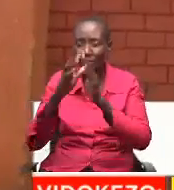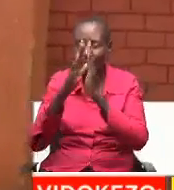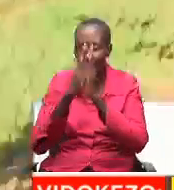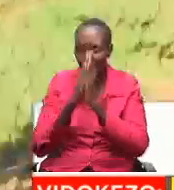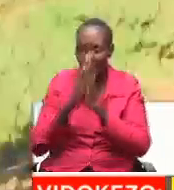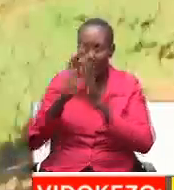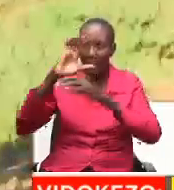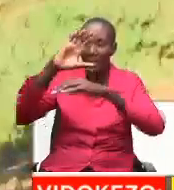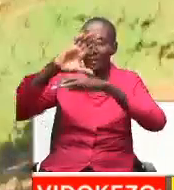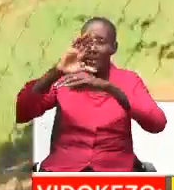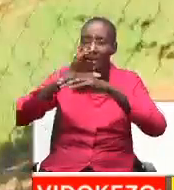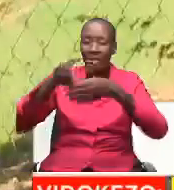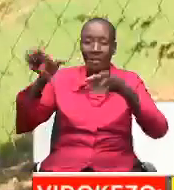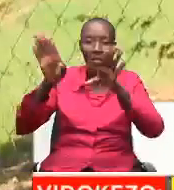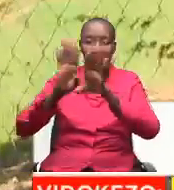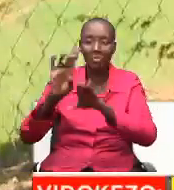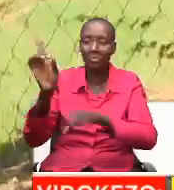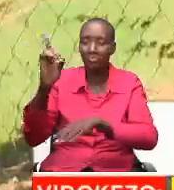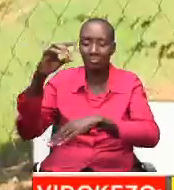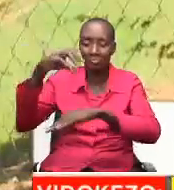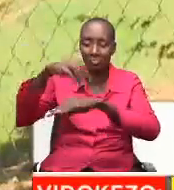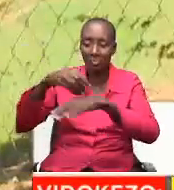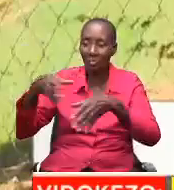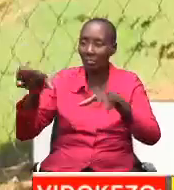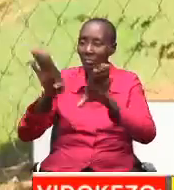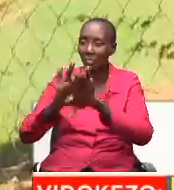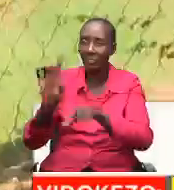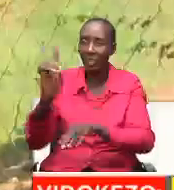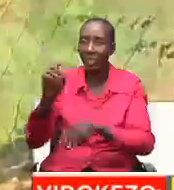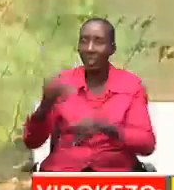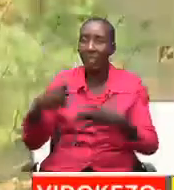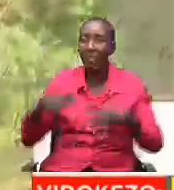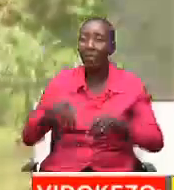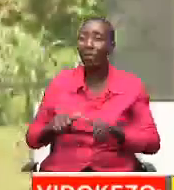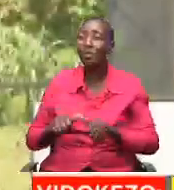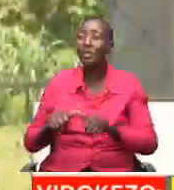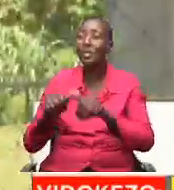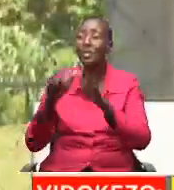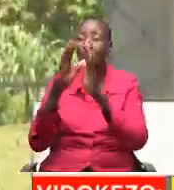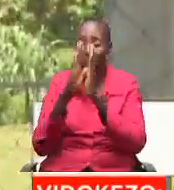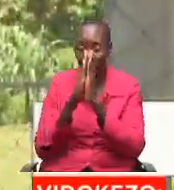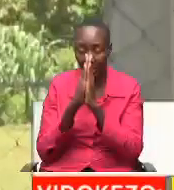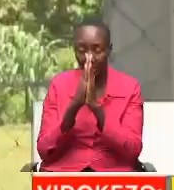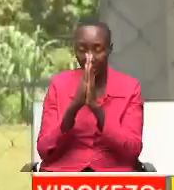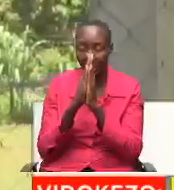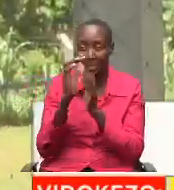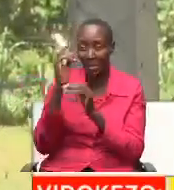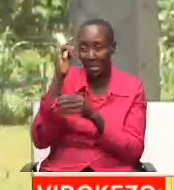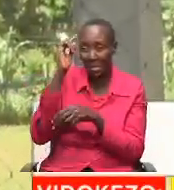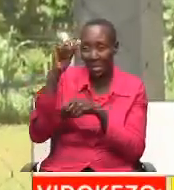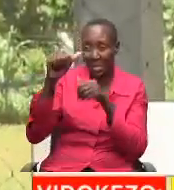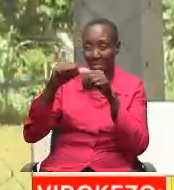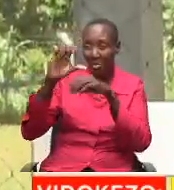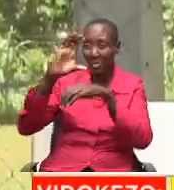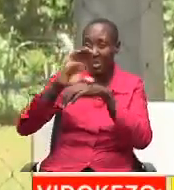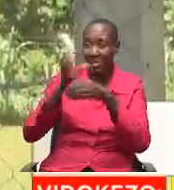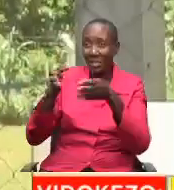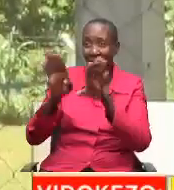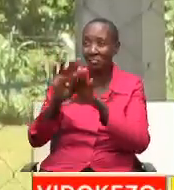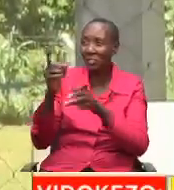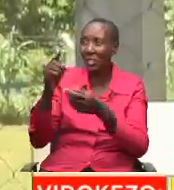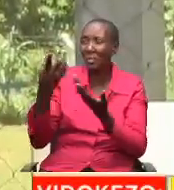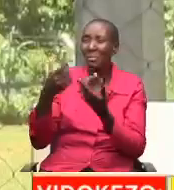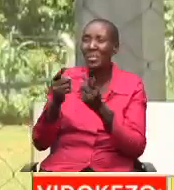makanisa yasifungwe, wala misikiti isifungwe, watu wazidi kuendelea kuomba. Tujafikiria mambo ya kanisa kufungwa. Na je gari wakati watu